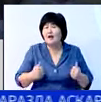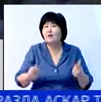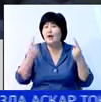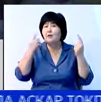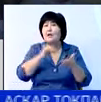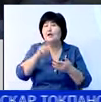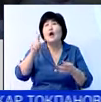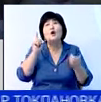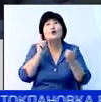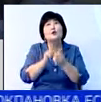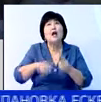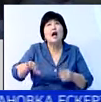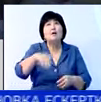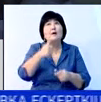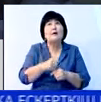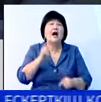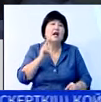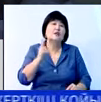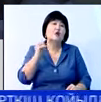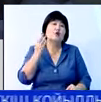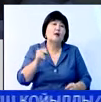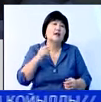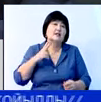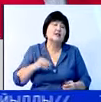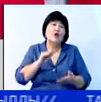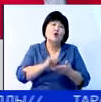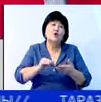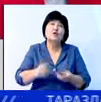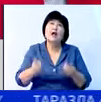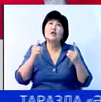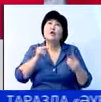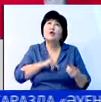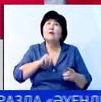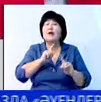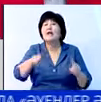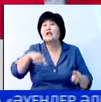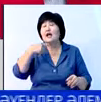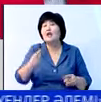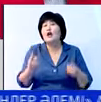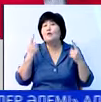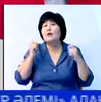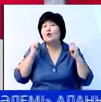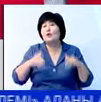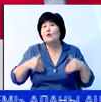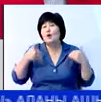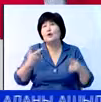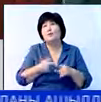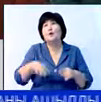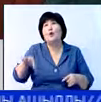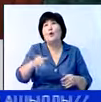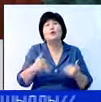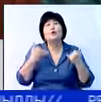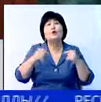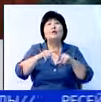қаламгер. Жүздесу барысында аймақ басшысы Қаршыға Құрмашқызының журналистика саласындағы елеулі еңбегін ерекше айтып, мерейтоймен құттықтады. Мұнан соң облыстың